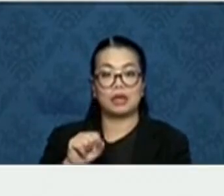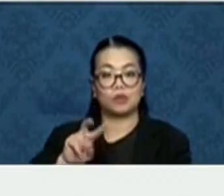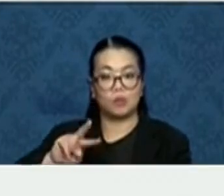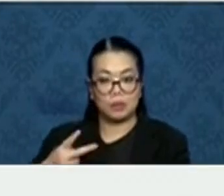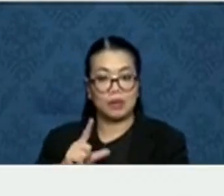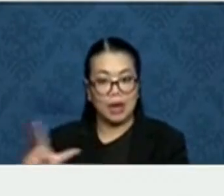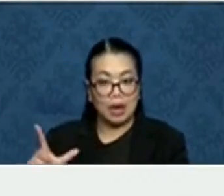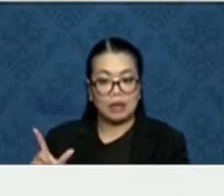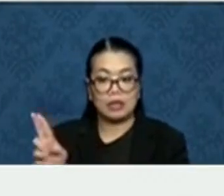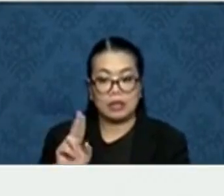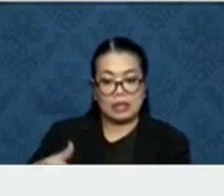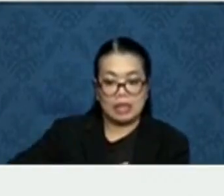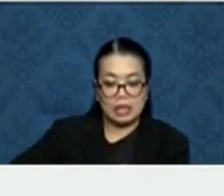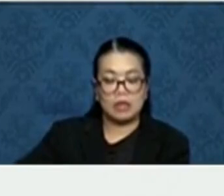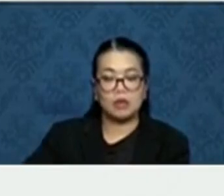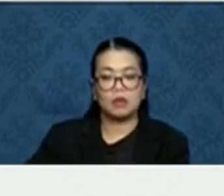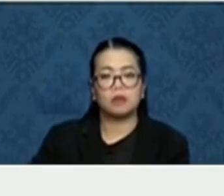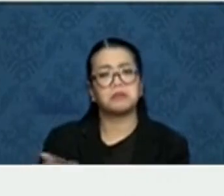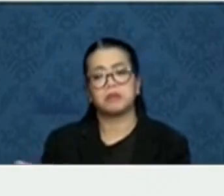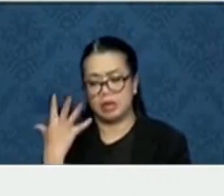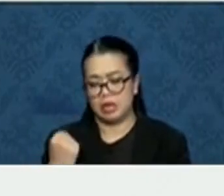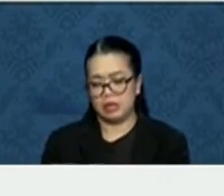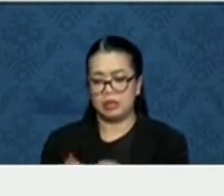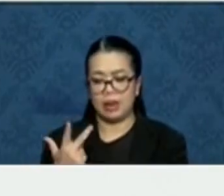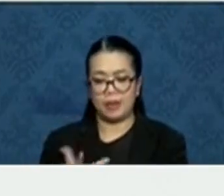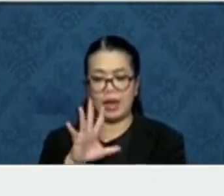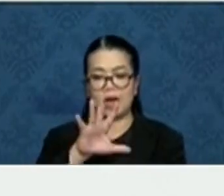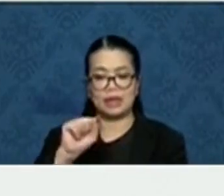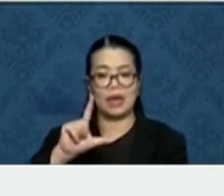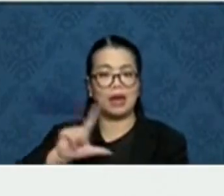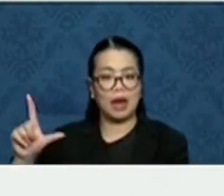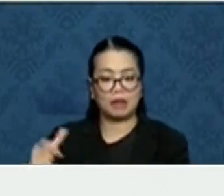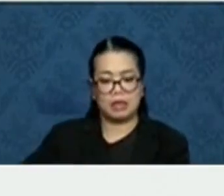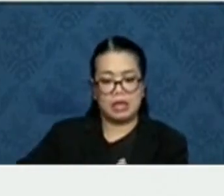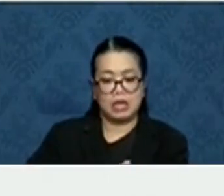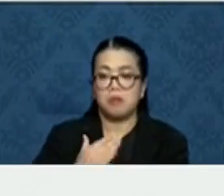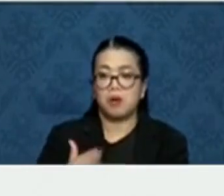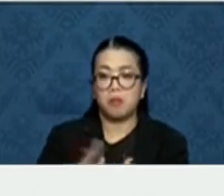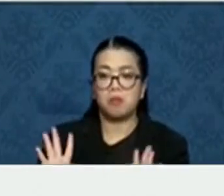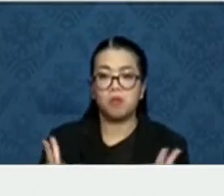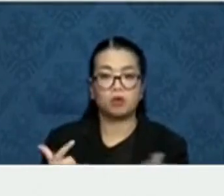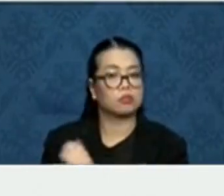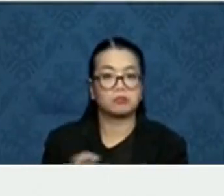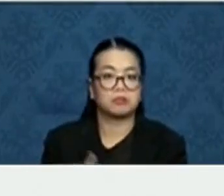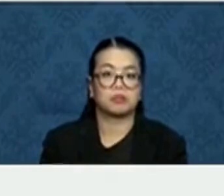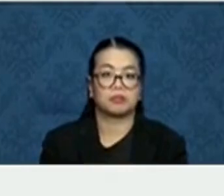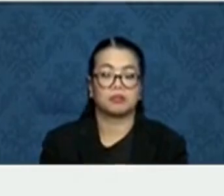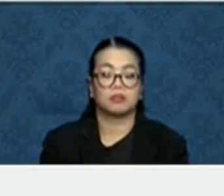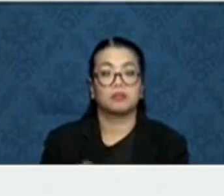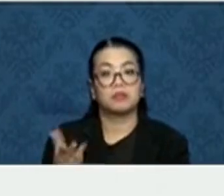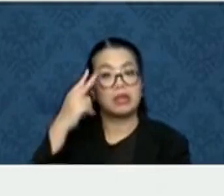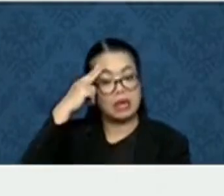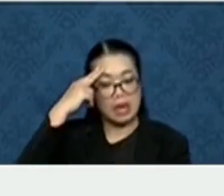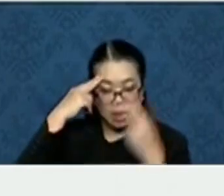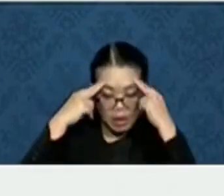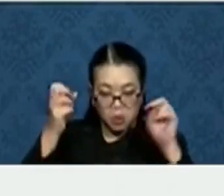จะใช้หนี้มันจะเป็นไปได้ยังไงเหลือ 3ปีงบประมาณผมฟันธงเลยครับเพราะฉะนั้นที่ท่านนายกบอก